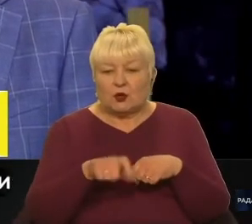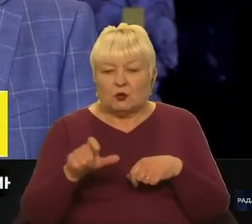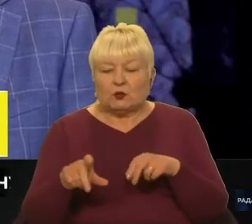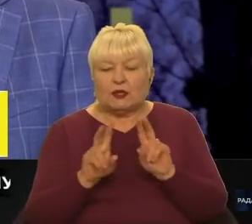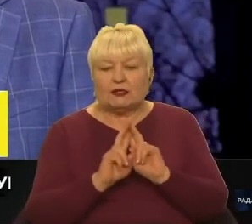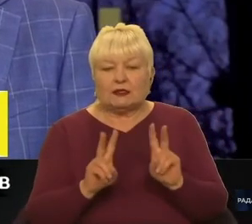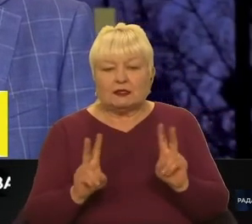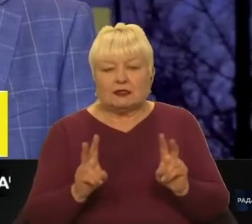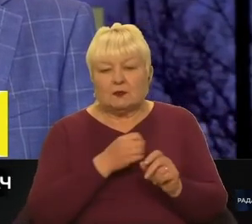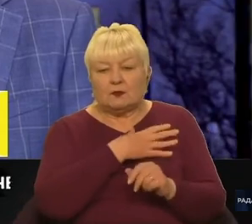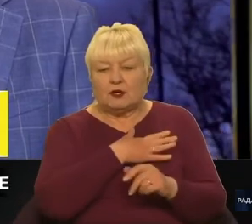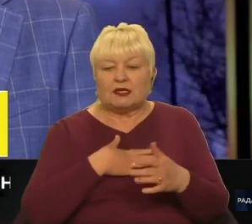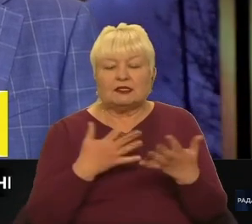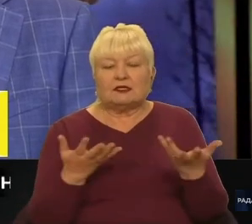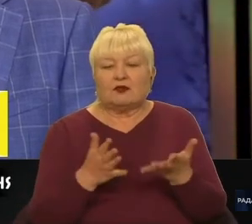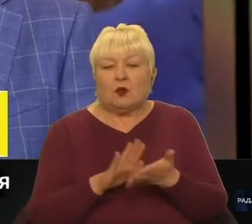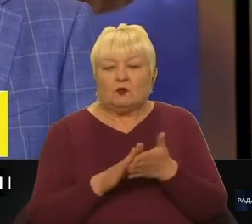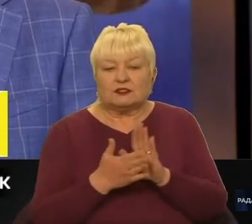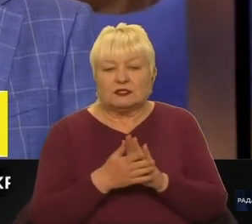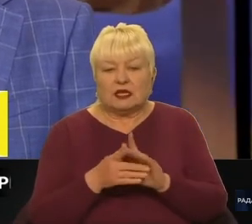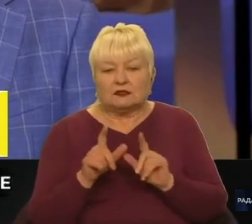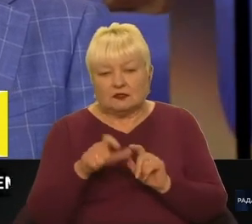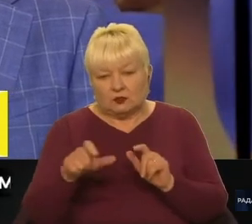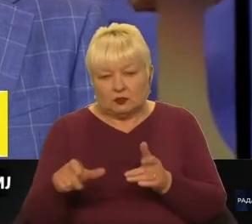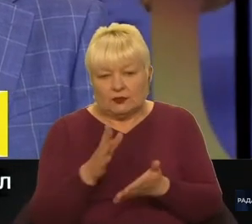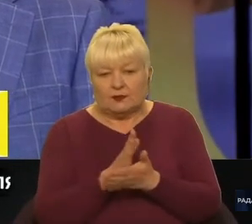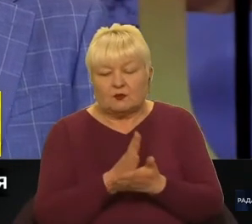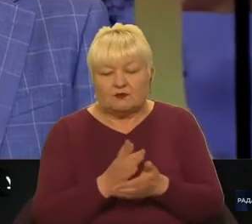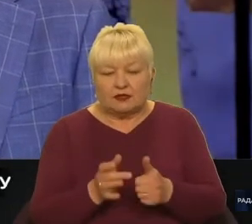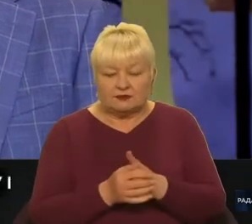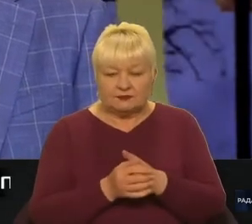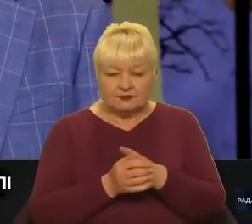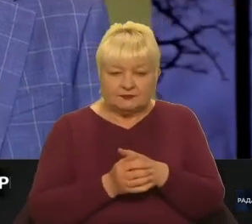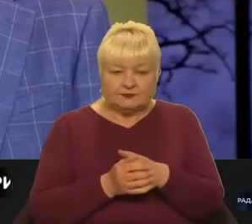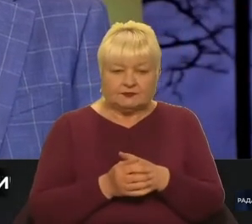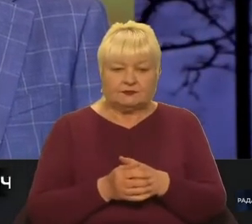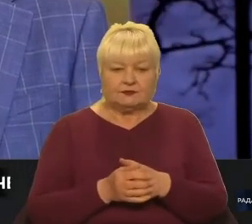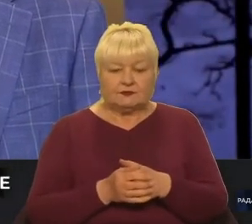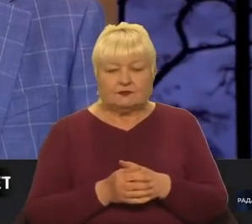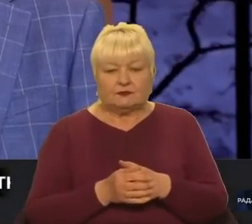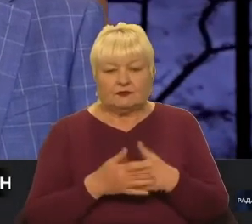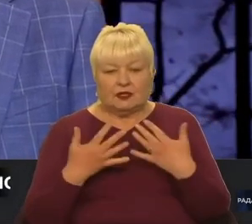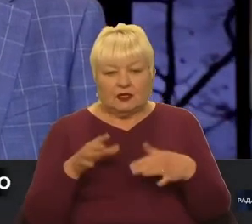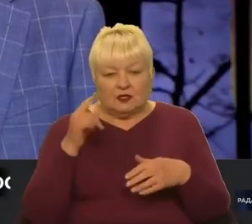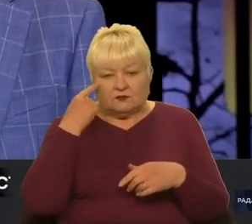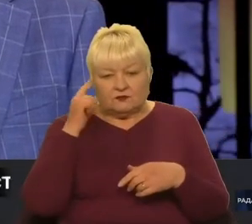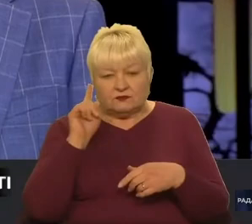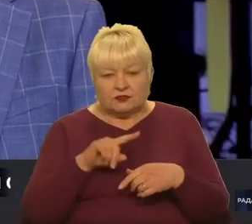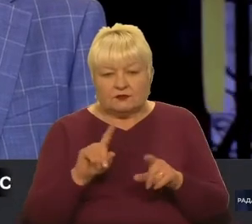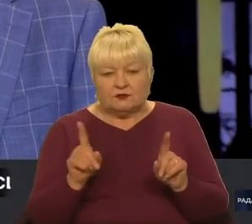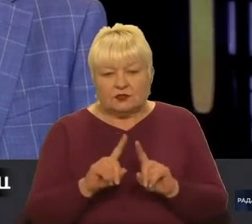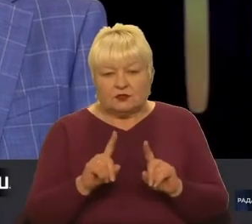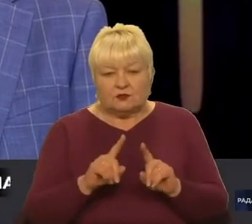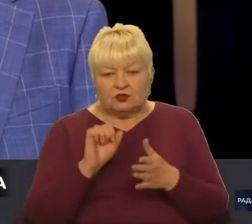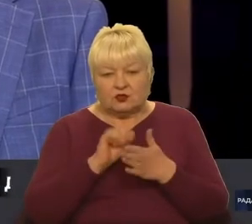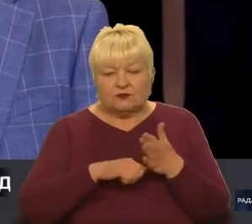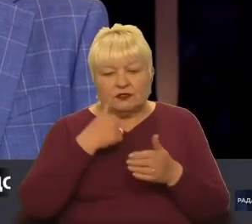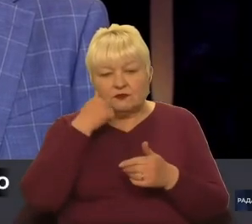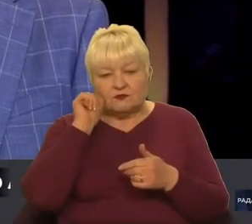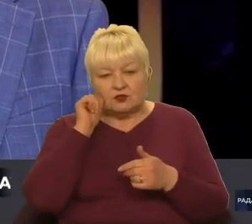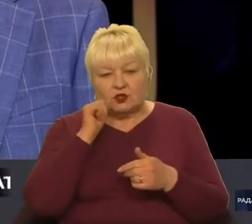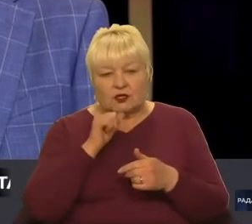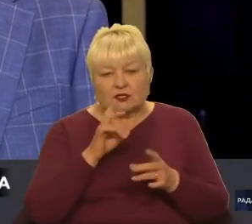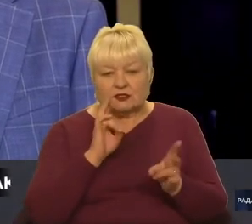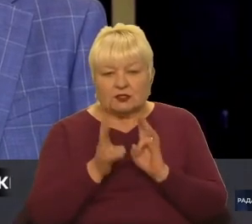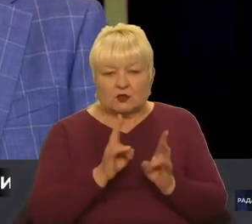В якому стані вони перебувають? Ну, загалом, через вчорашні терористичні удари Росії